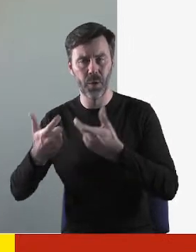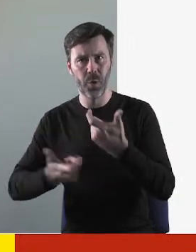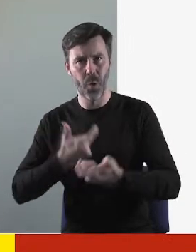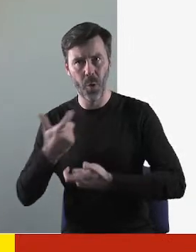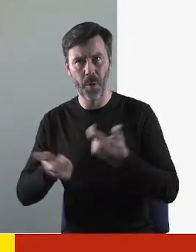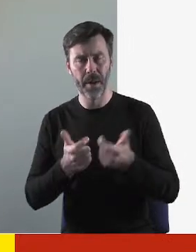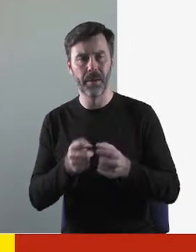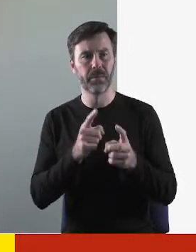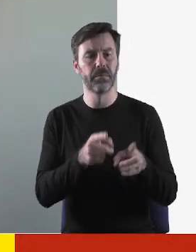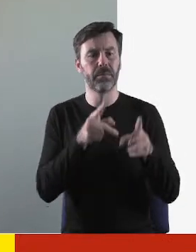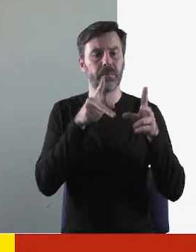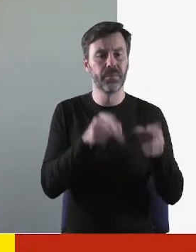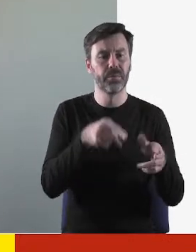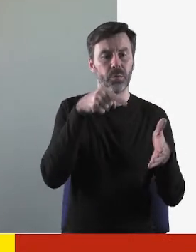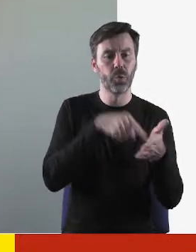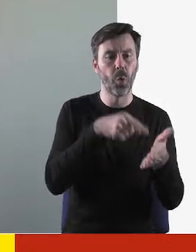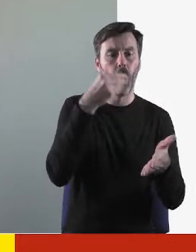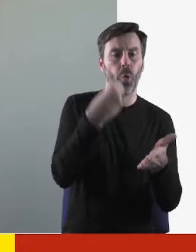to, jak